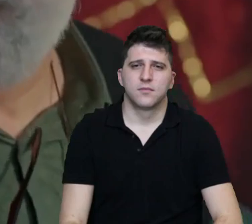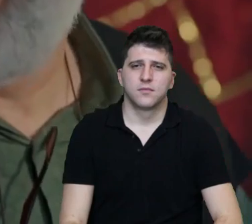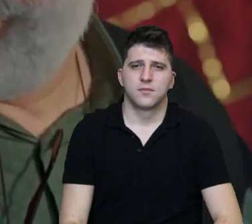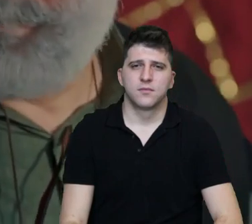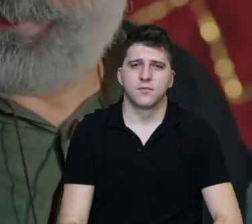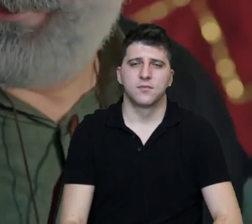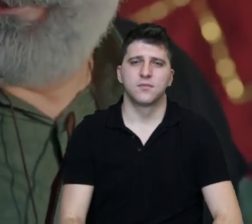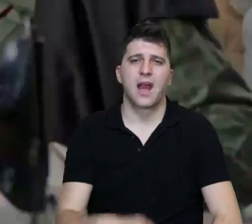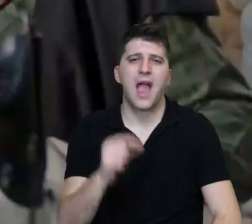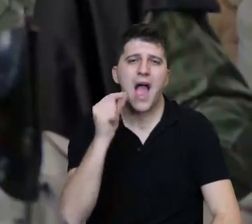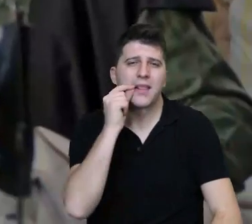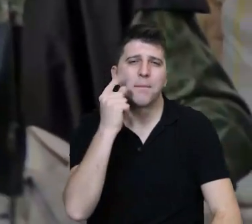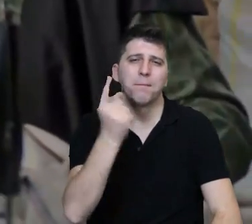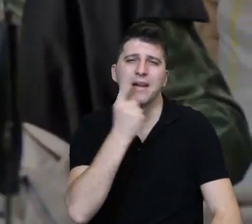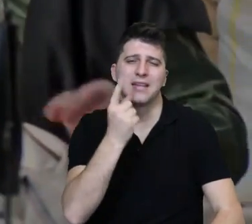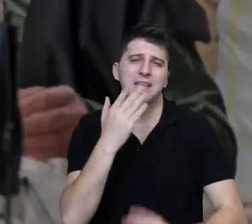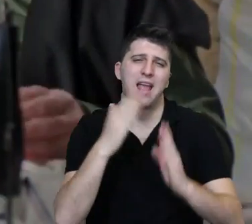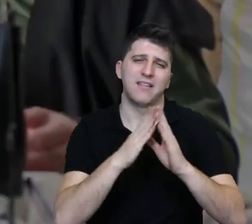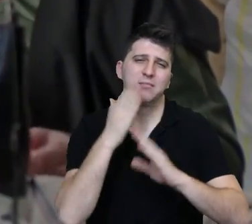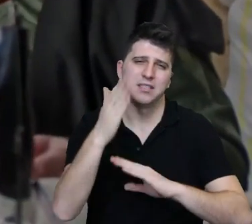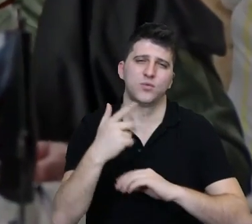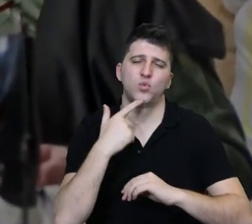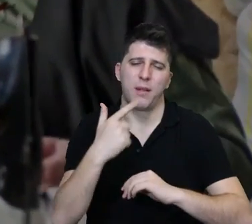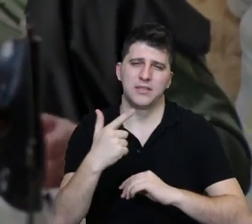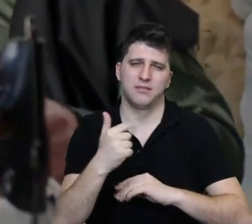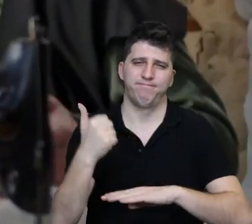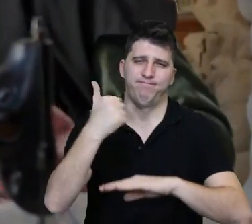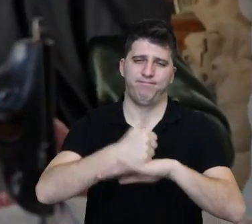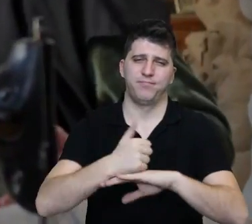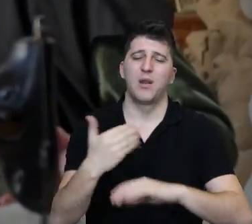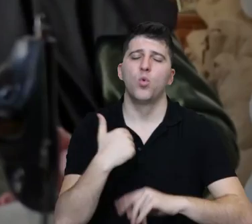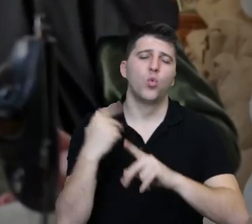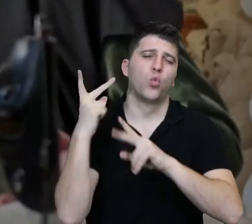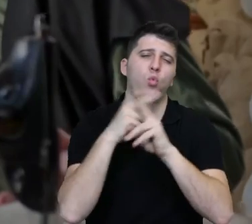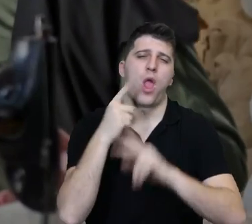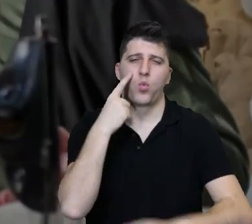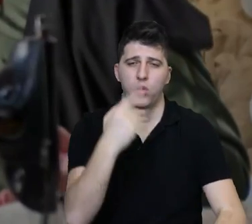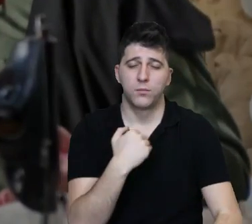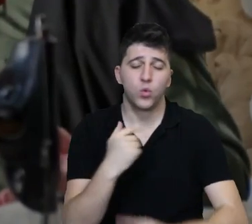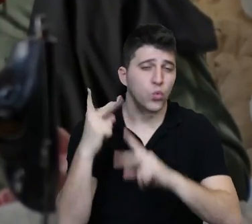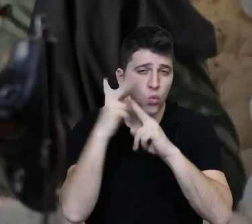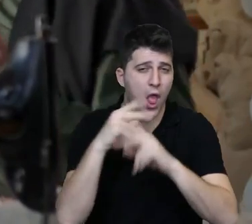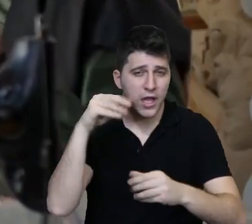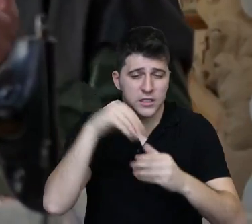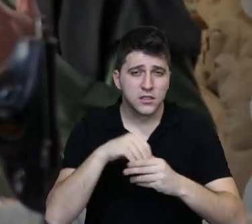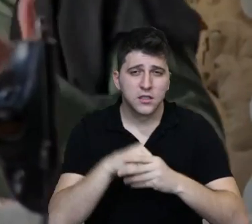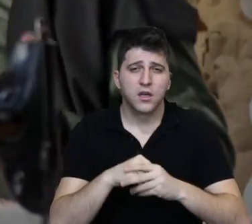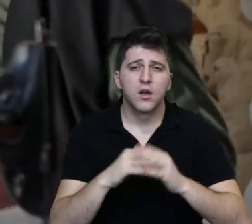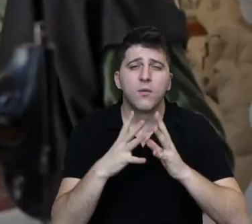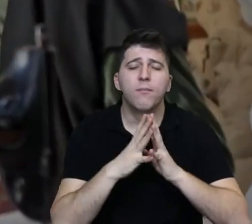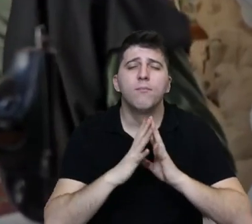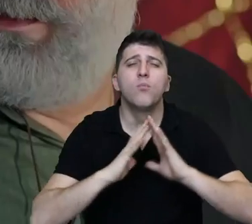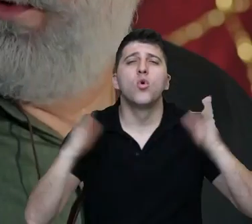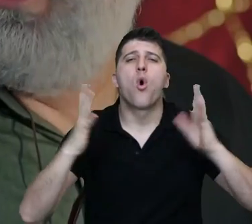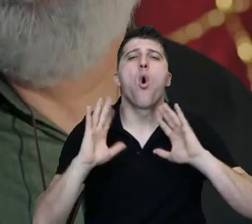Adamın biri ehline gitmiş. Ha? Efendim demiş, ben bir rüya gördüm. Hı. Rüyamda koskoca bir